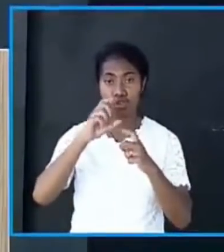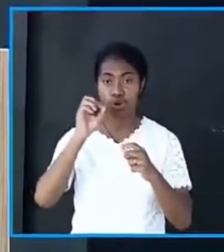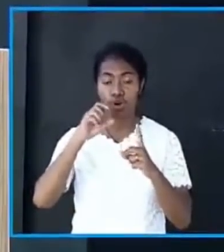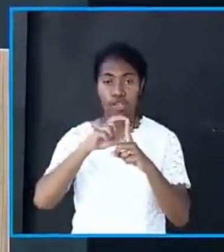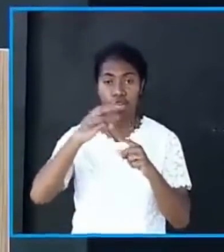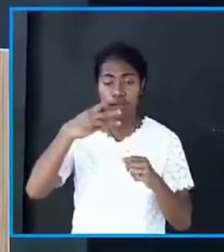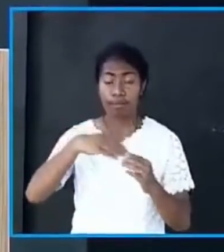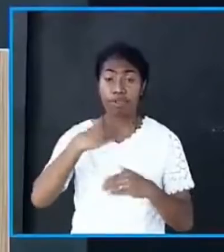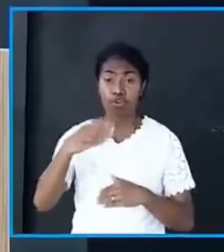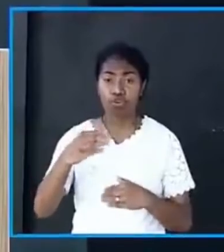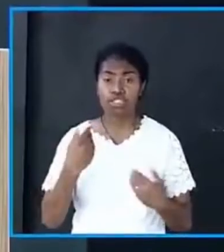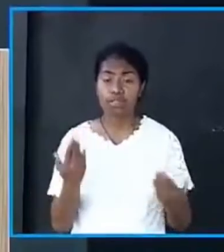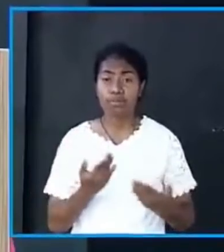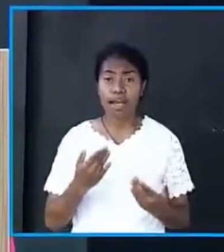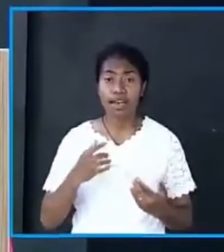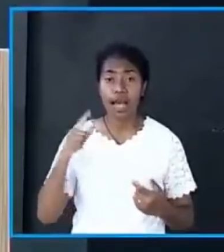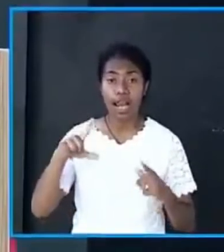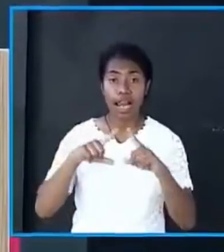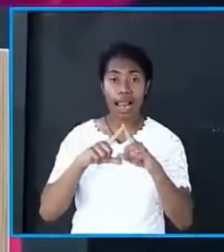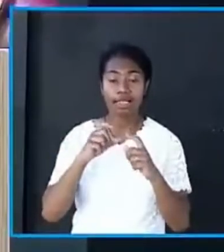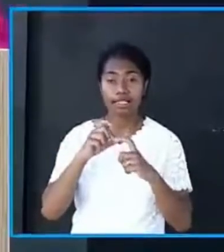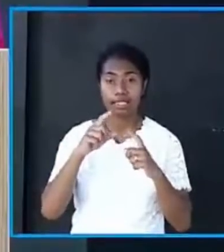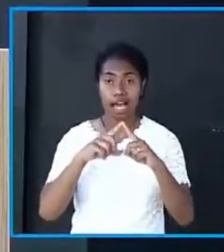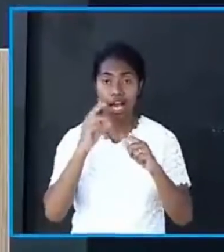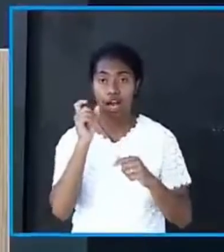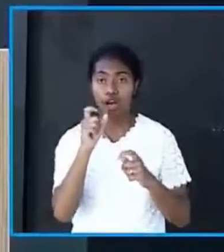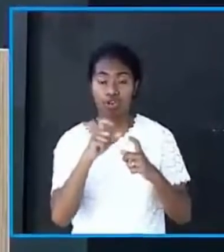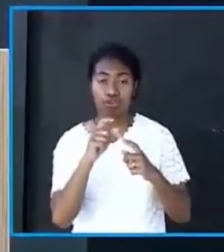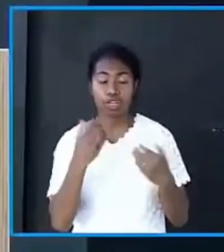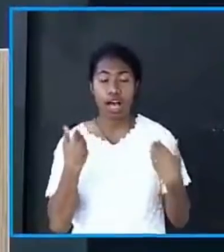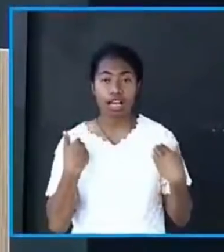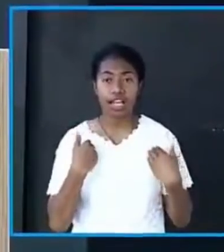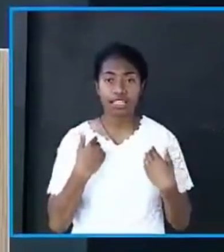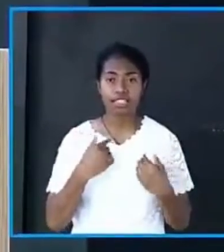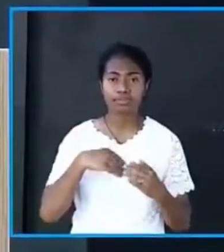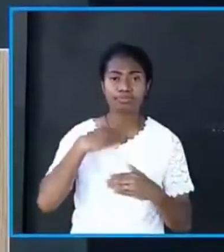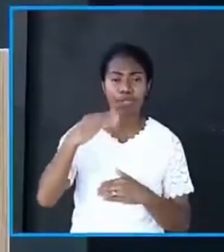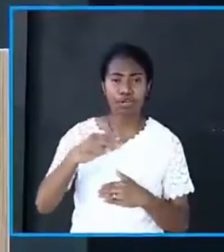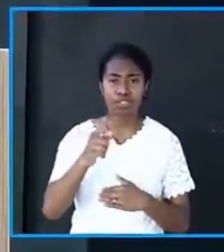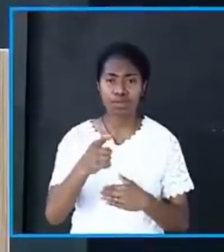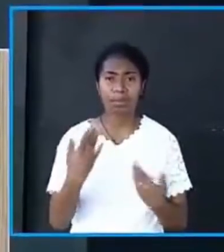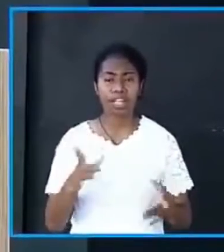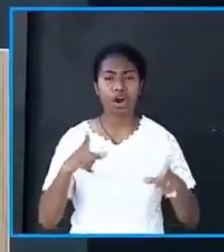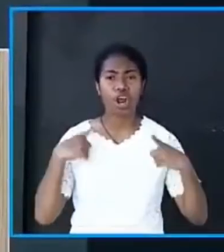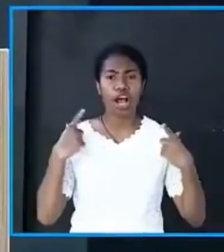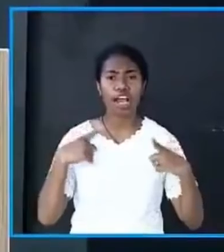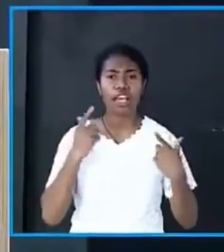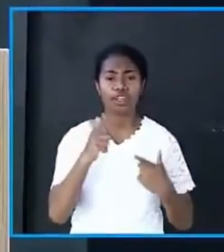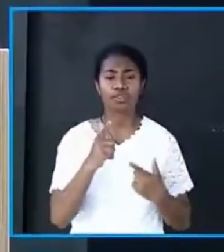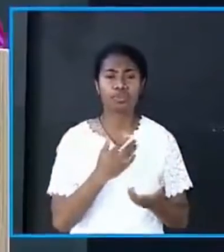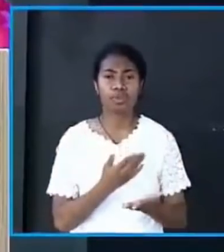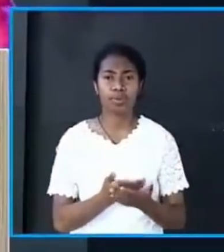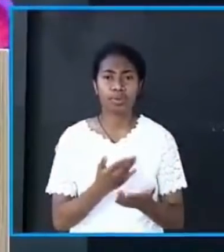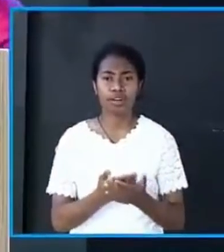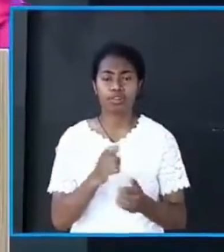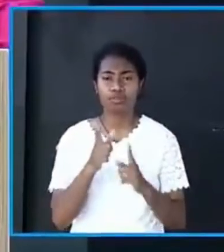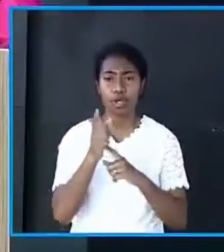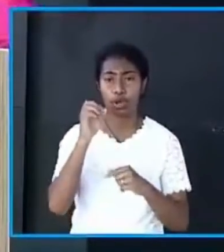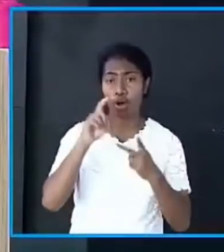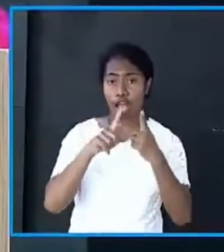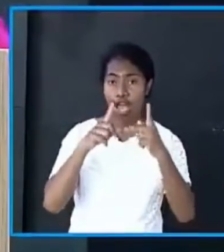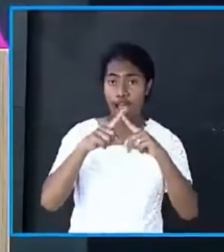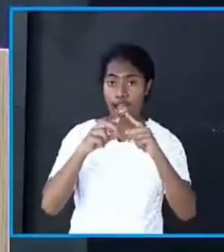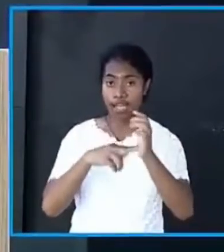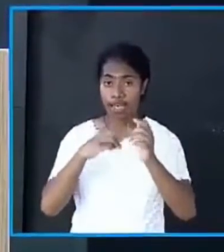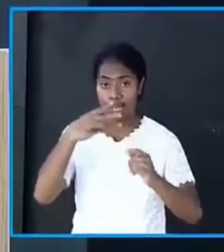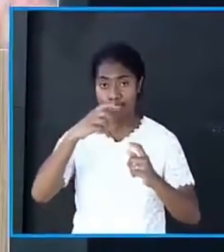pangkuan Bapa Abraham seharusnya pelukan Bapak rap sementara orang kaya itu menderita sengsara di dalam Hades di